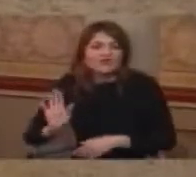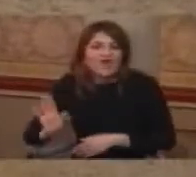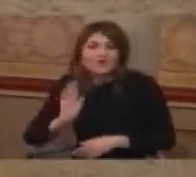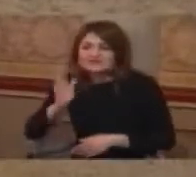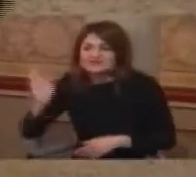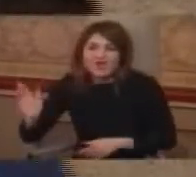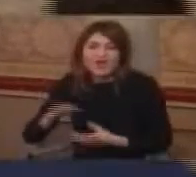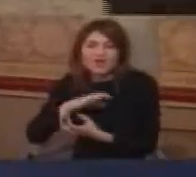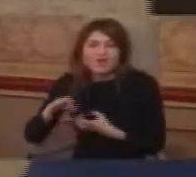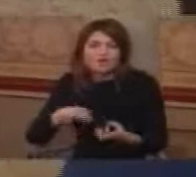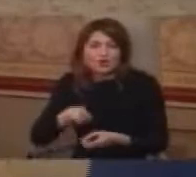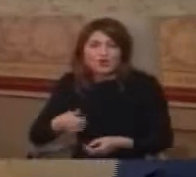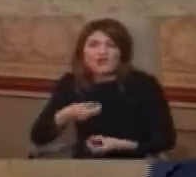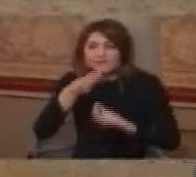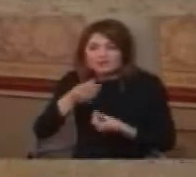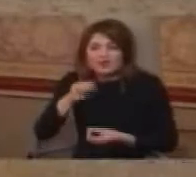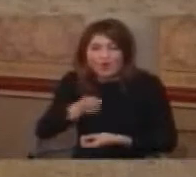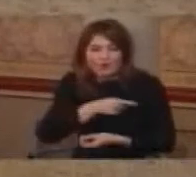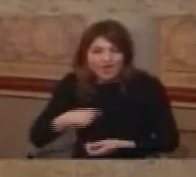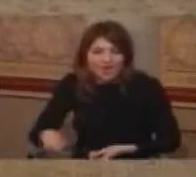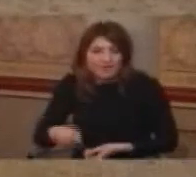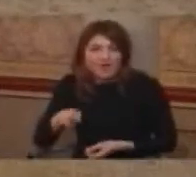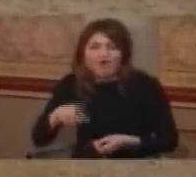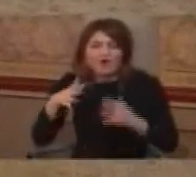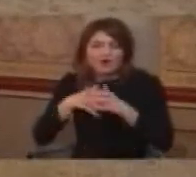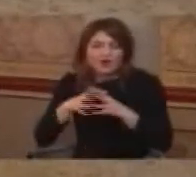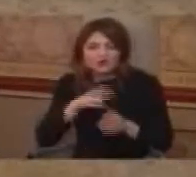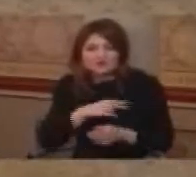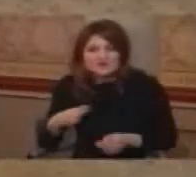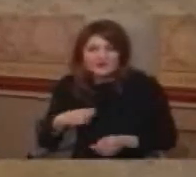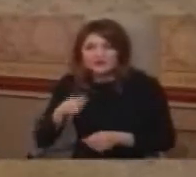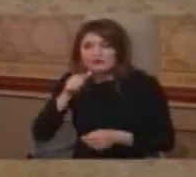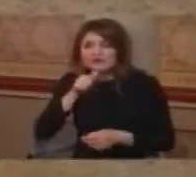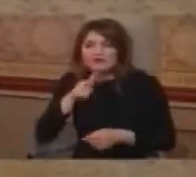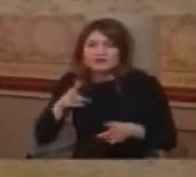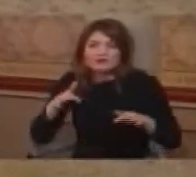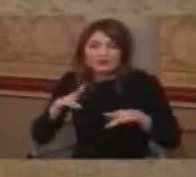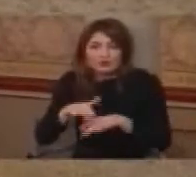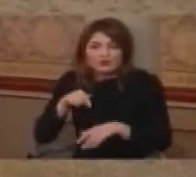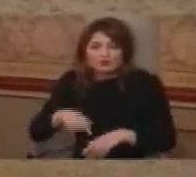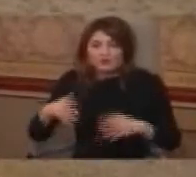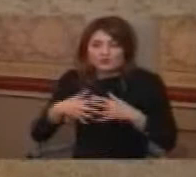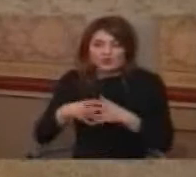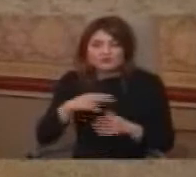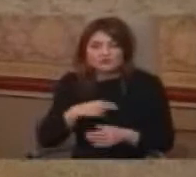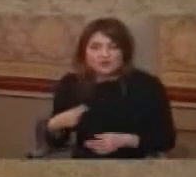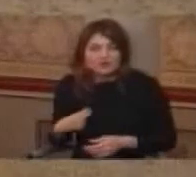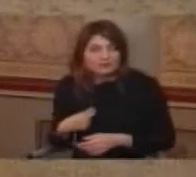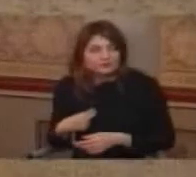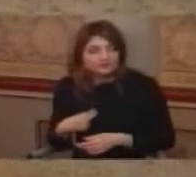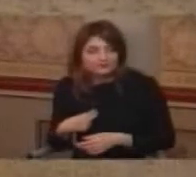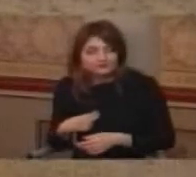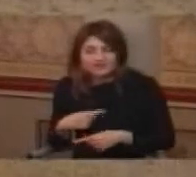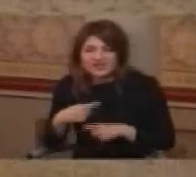To je priča o nama, o gradu Zagrebu i o građanima grada Zagreba. I stoga je društvo